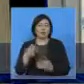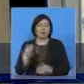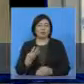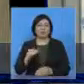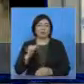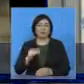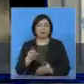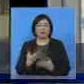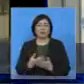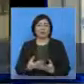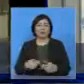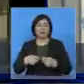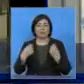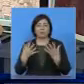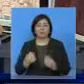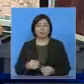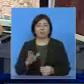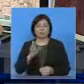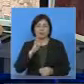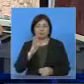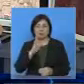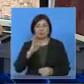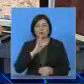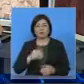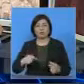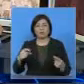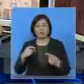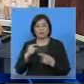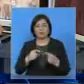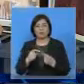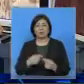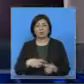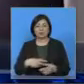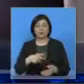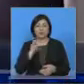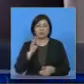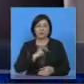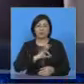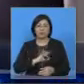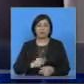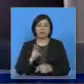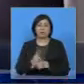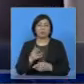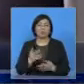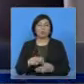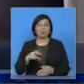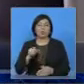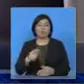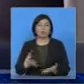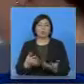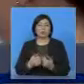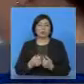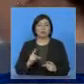февраля. На дне рождения знакомой девушки произошел конфликт, приведший к применению огнестрельного оружия. Даулет получил при